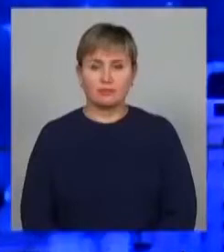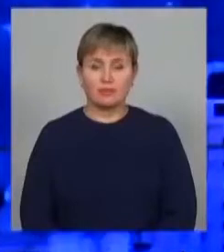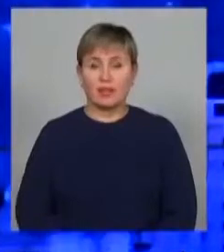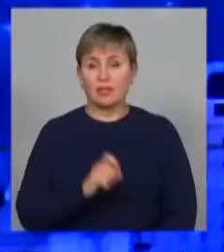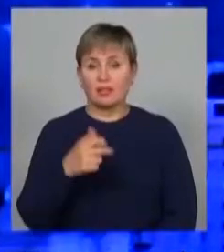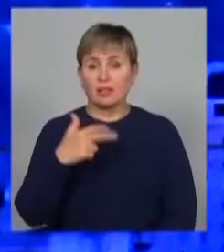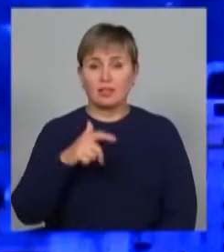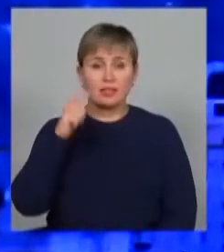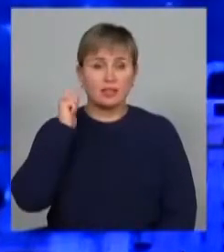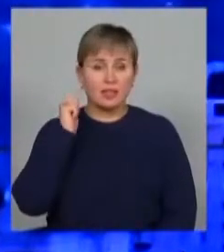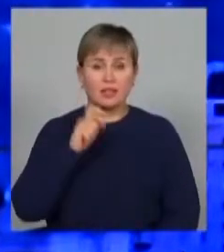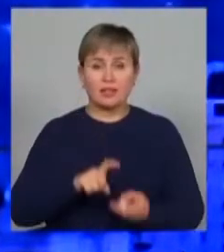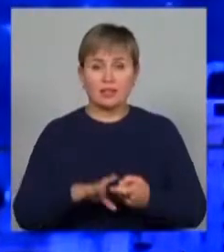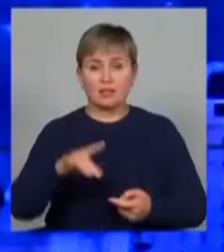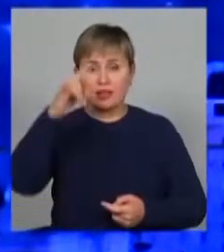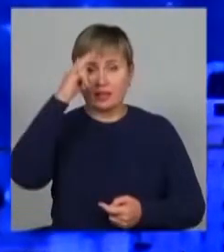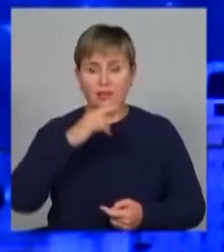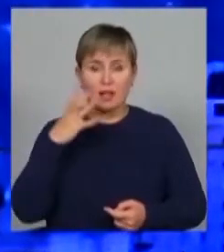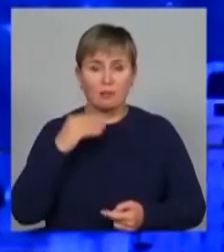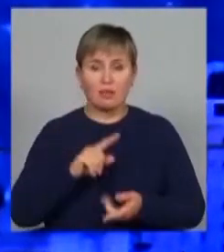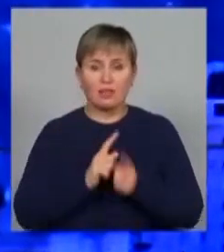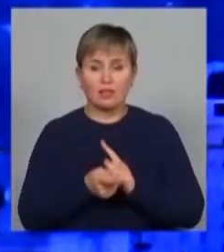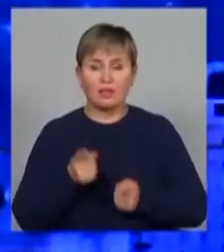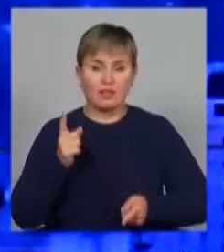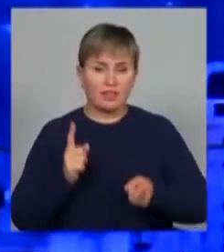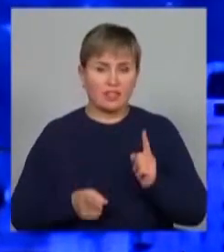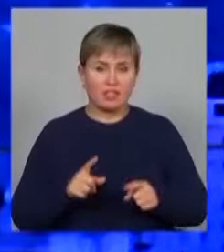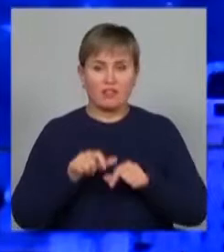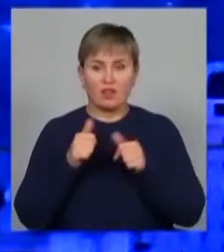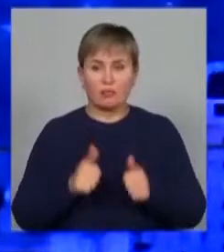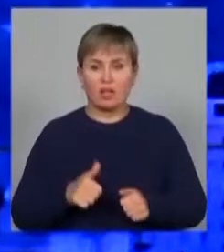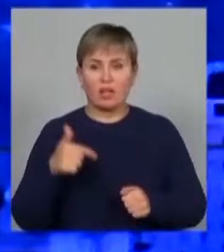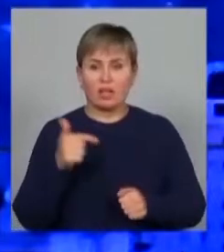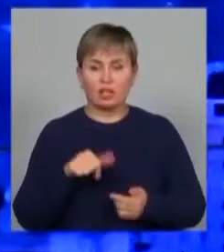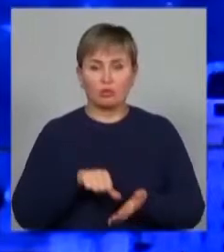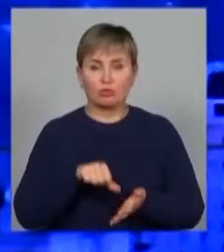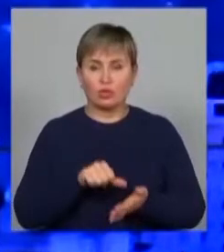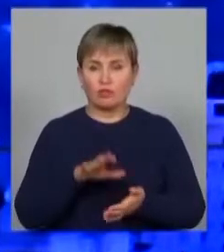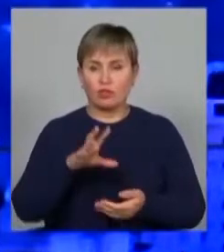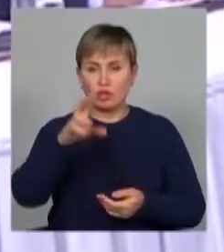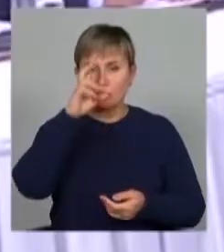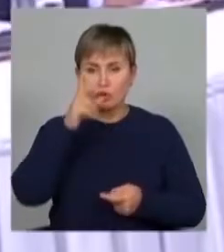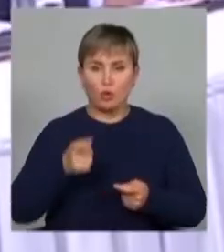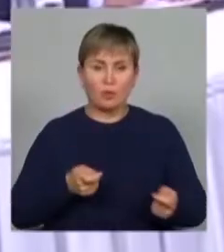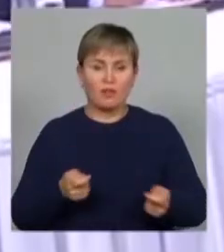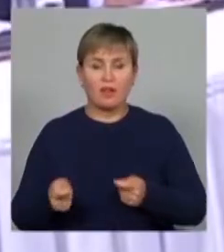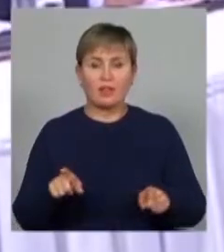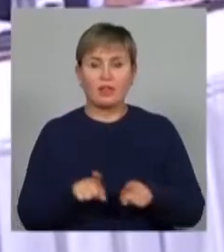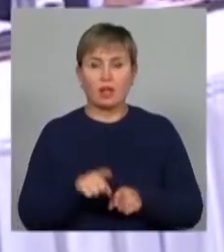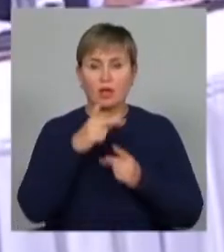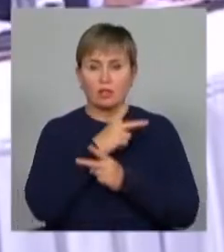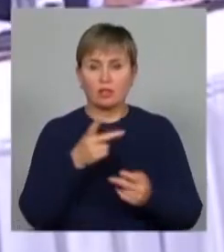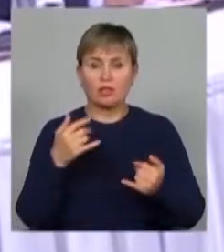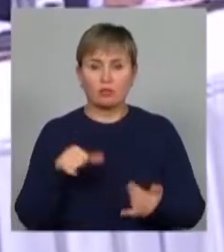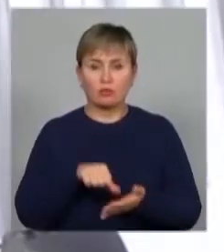За 30 лет независимости Казахстана Алматы стал настоящим драйвером формирования гражданского участия в государственном управлении. Такую оценку сегодня